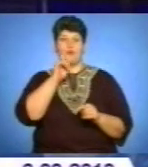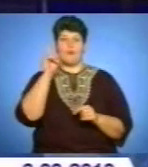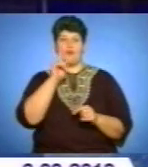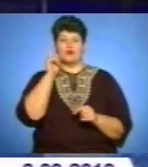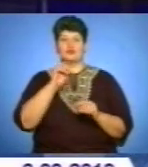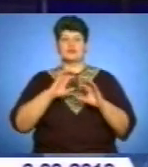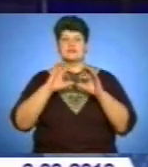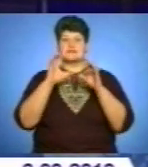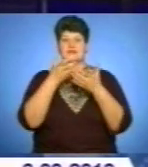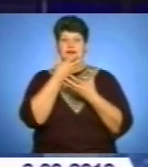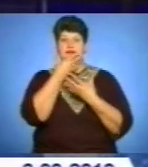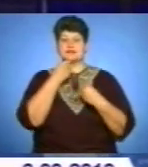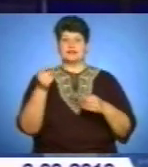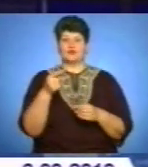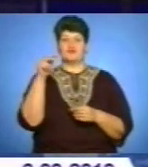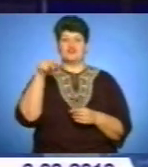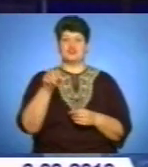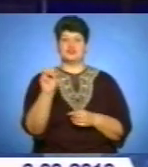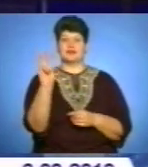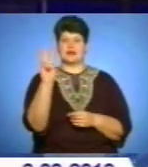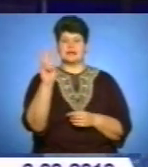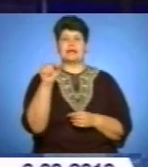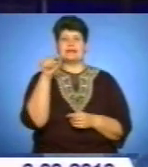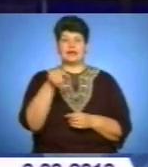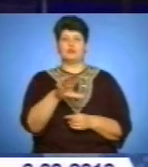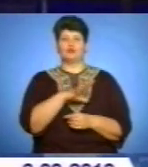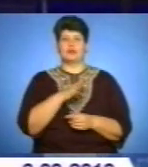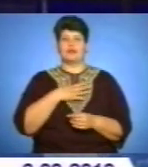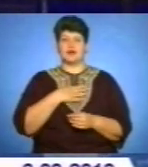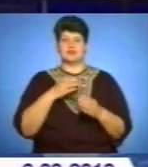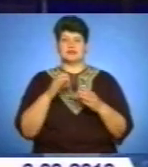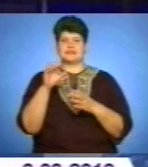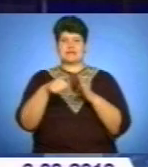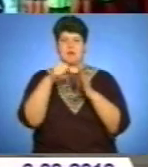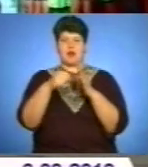«Світ краси Тернополя-2013». Там побувала наша знімальна група.